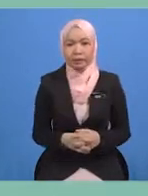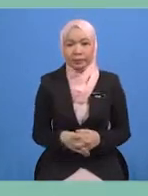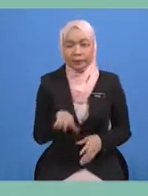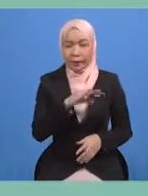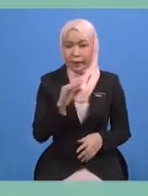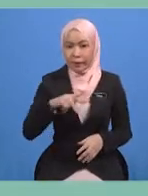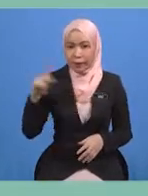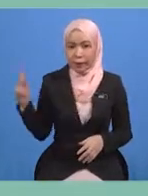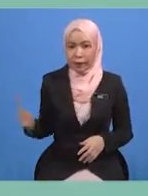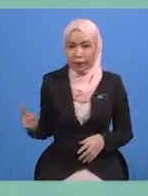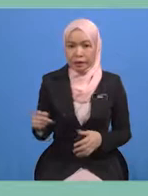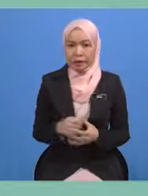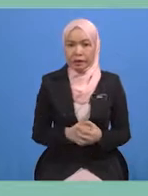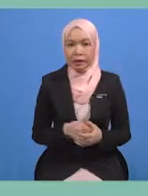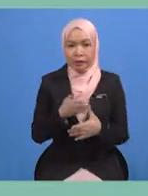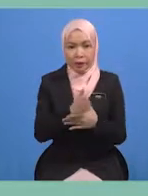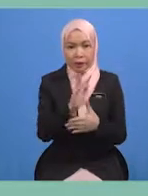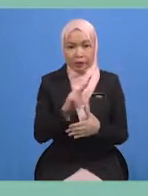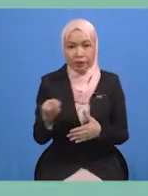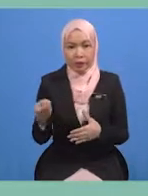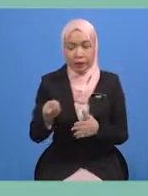kuasa penembusan juga tinggi.